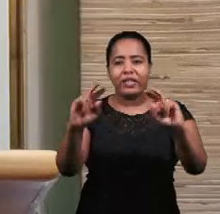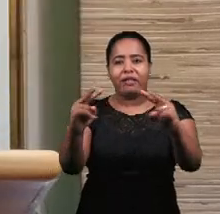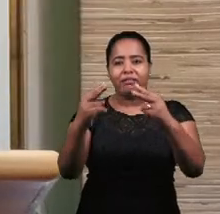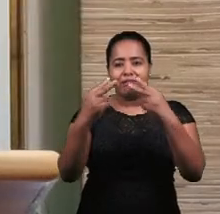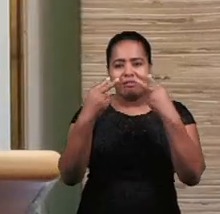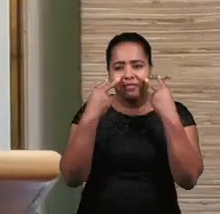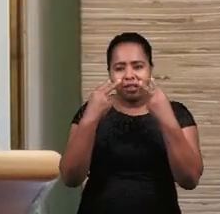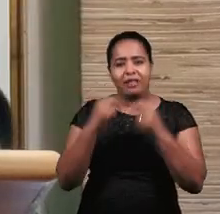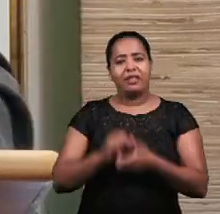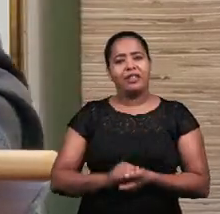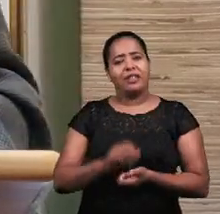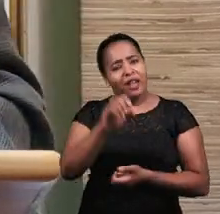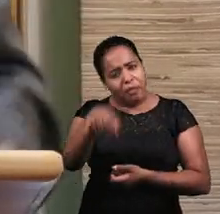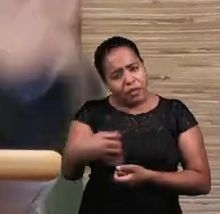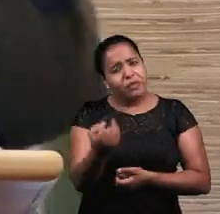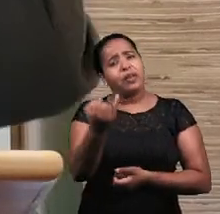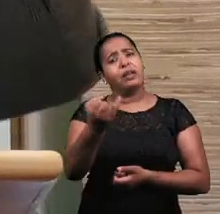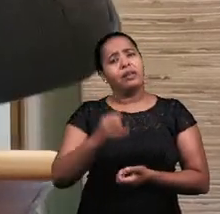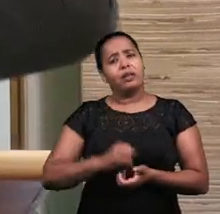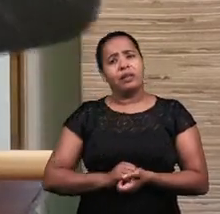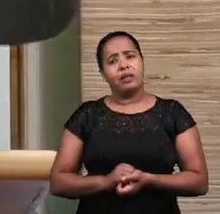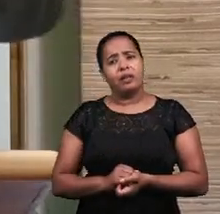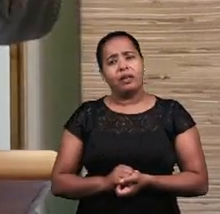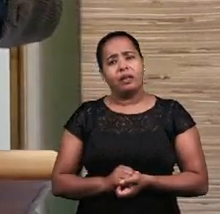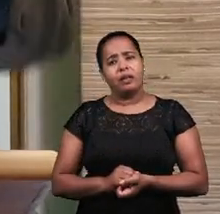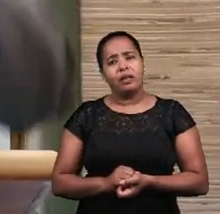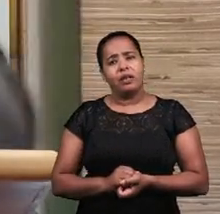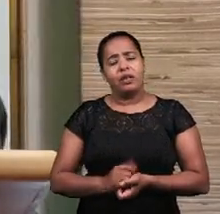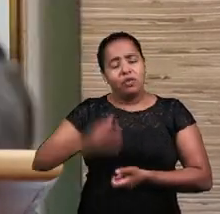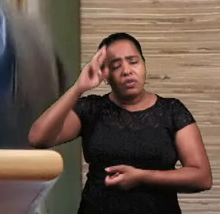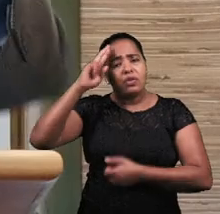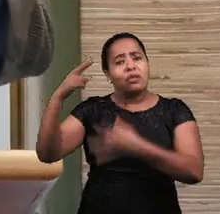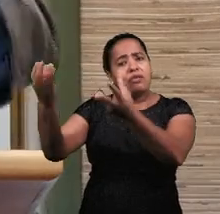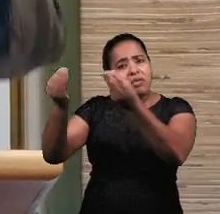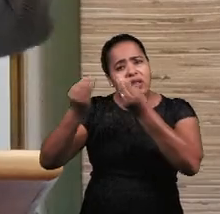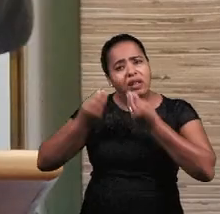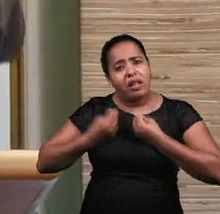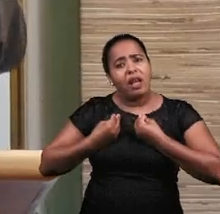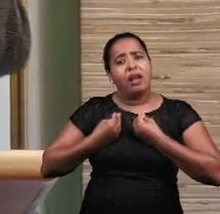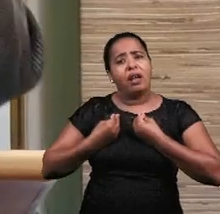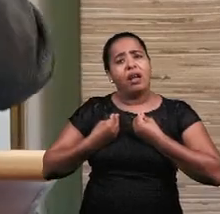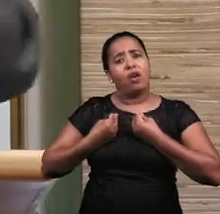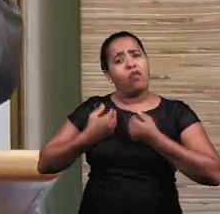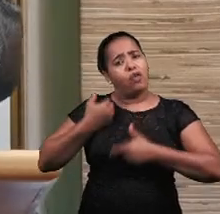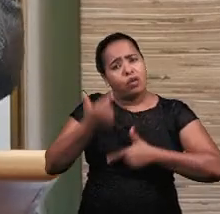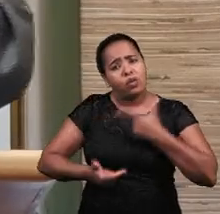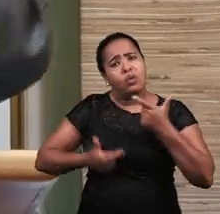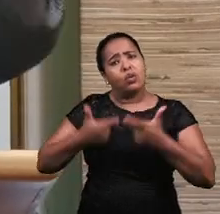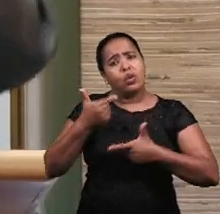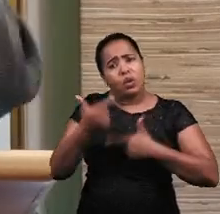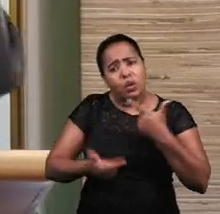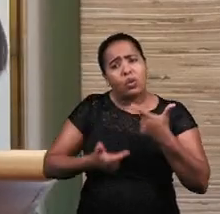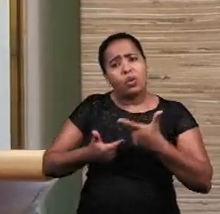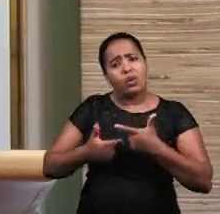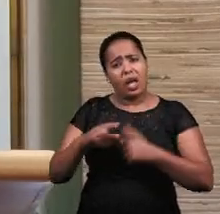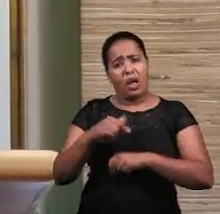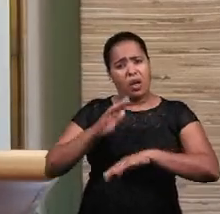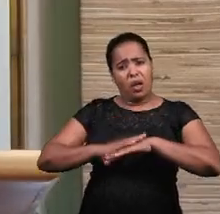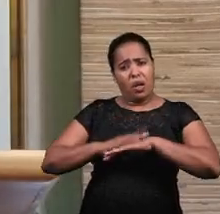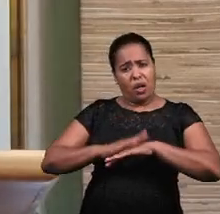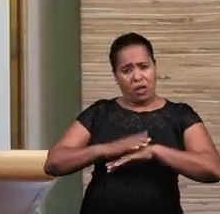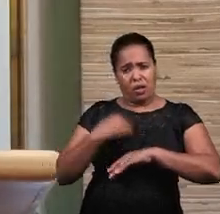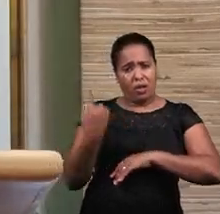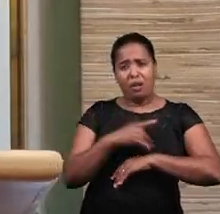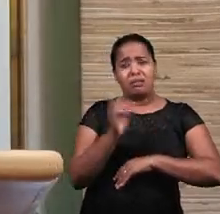entendent, tous nos frères et sœurs, profitez de cela. Ça, c'est quelque chose que le Seigneur nous a donné avec des luttes, des sacrifices. Ce n'est pas à nous, mais